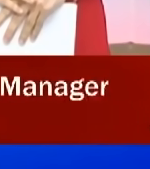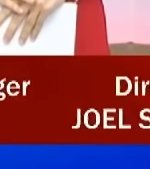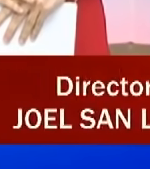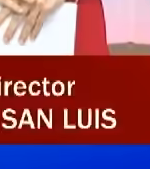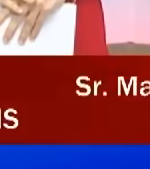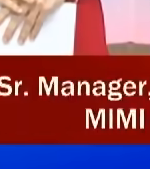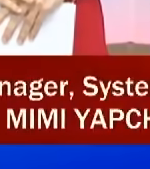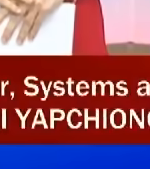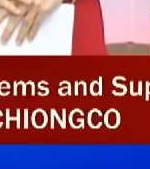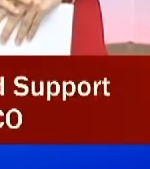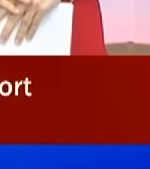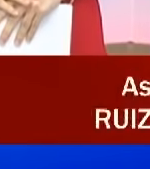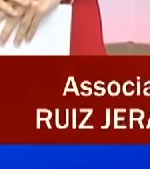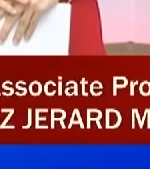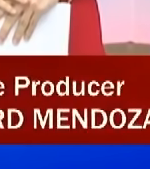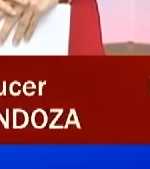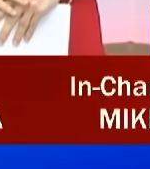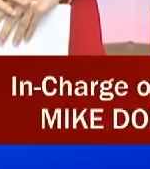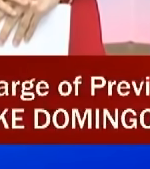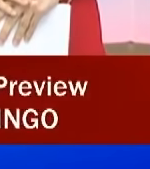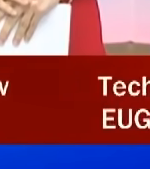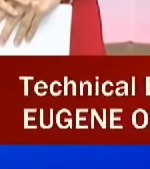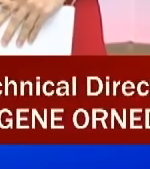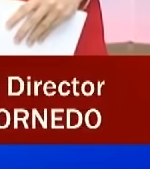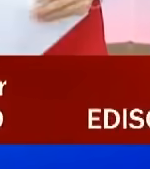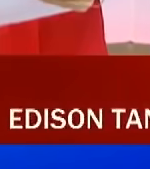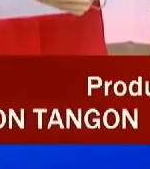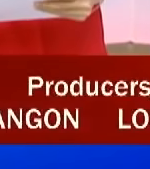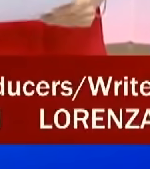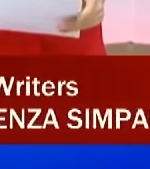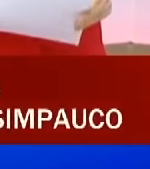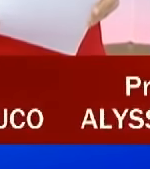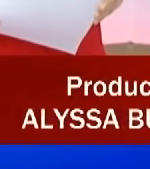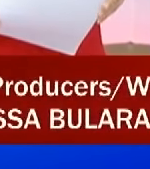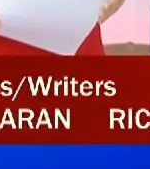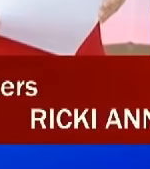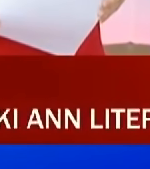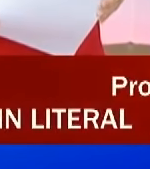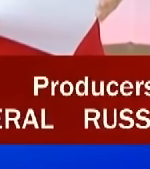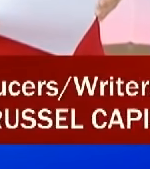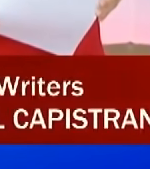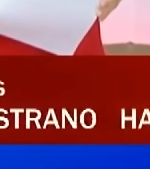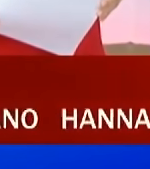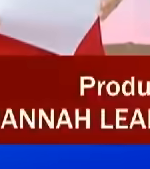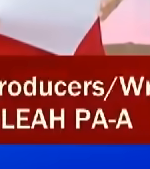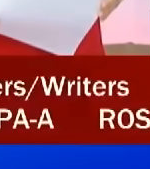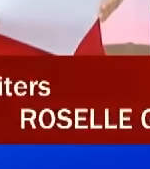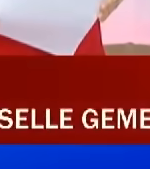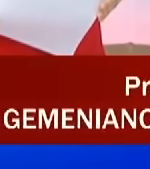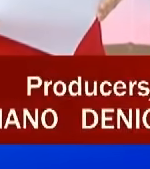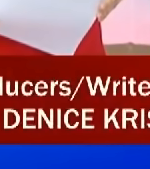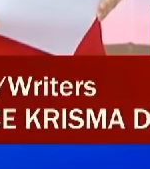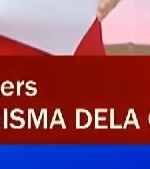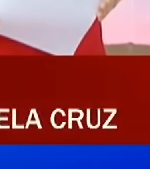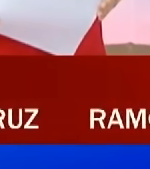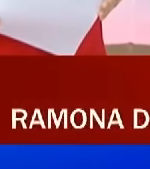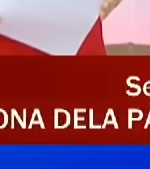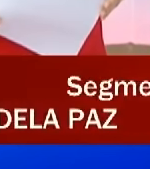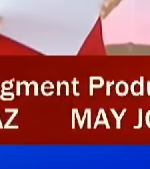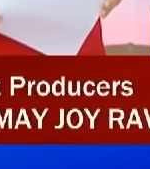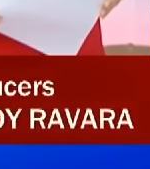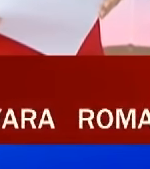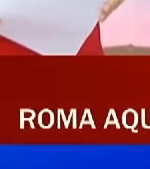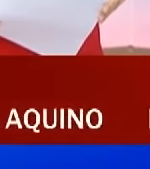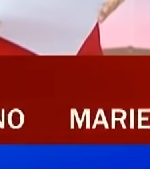PR Arcangel. Buong puso para sa Pilipino. Ito po ang GMA, walang kinikilingan, walang pinoprotektahan. Walang kasinungalingan, serbisyong